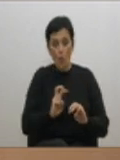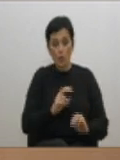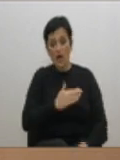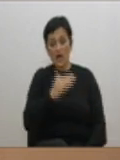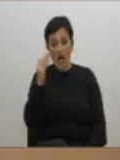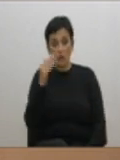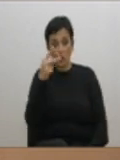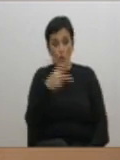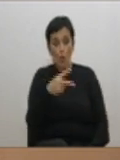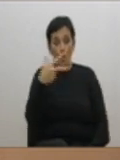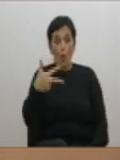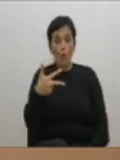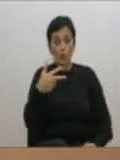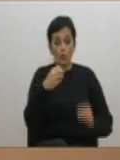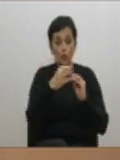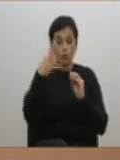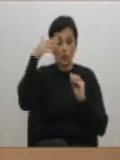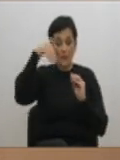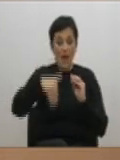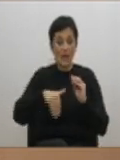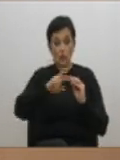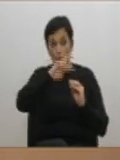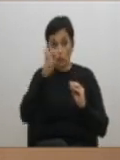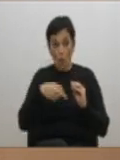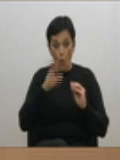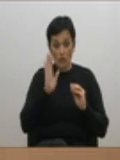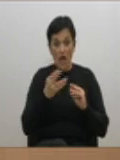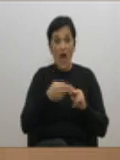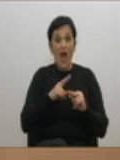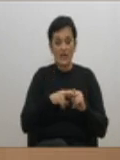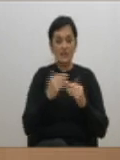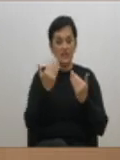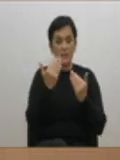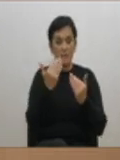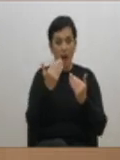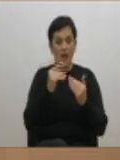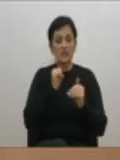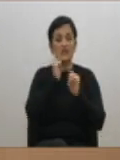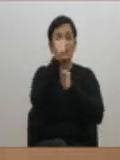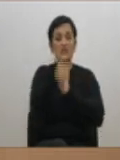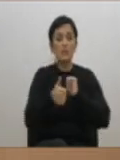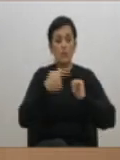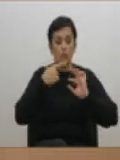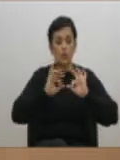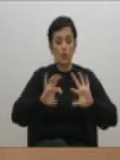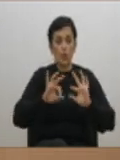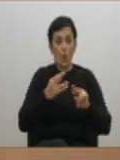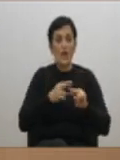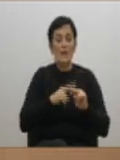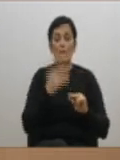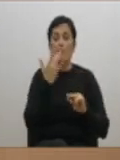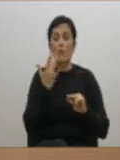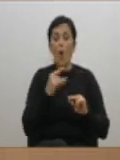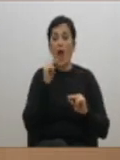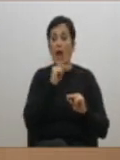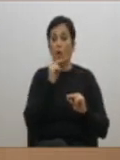და 2030 წელს $15,000 იქნება, ეს არის მათი პროგნოზი და ეს არის იმ პოლიტიკის, იმ